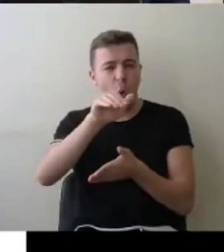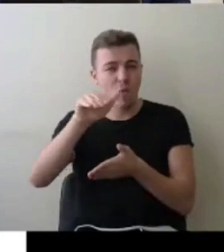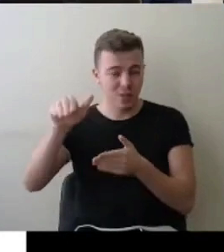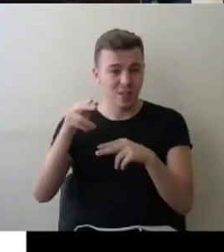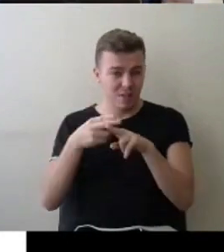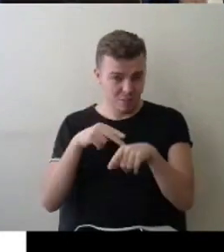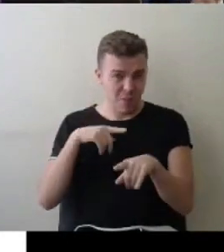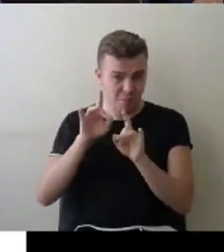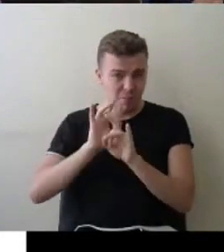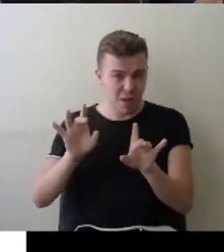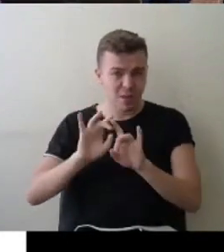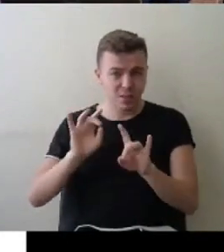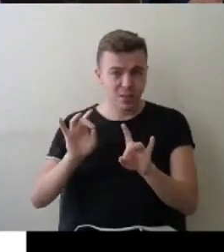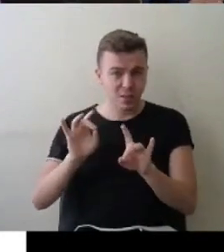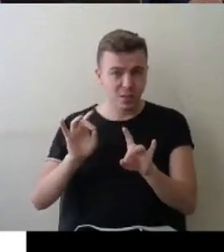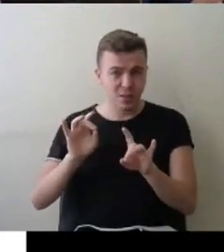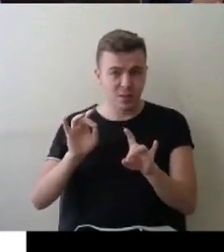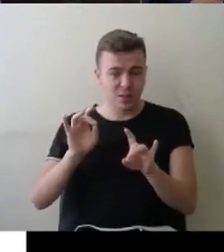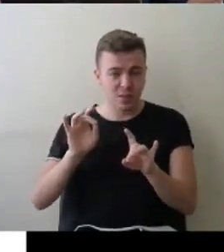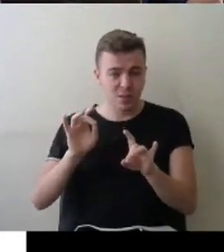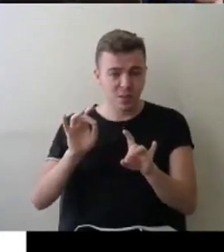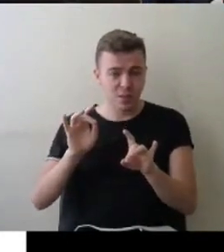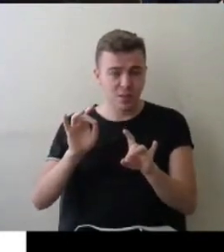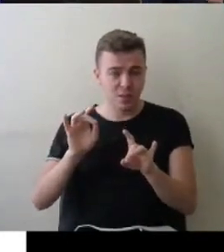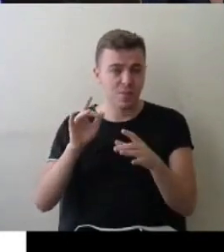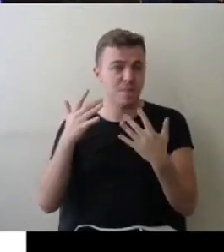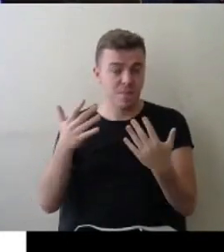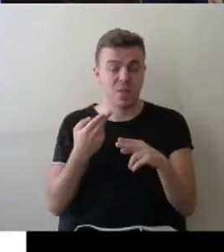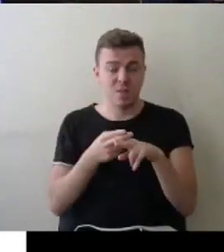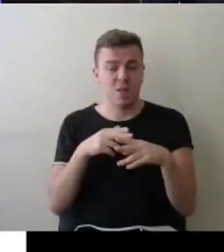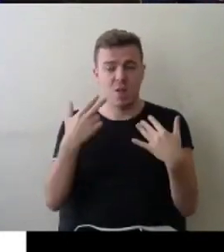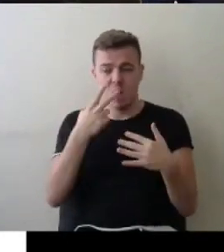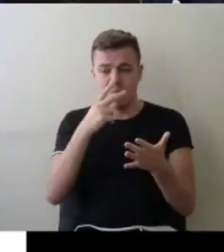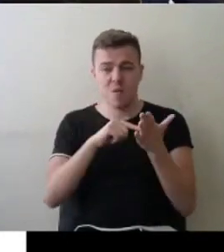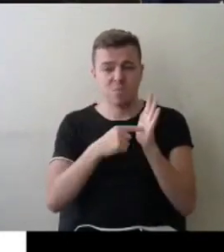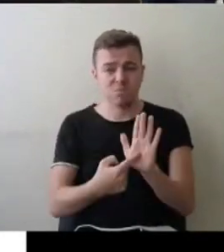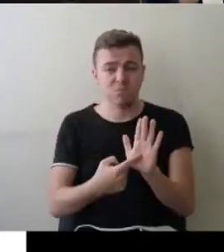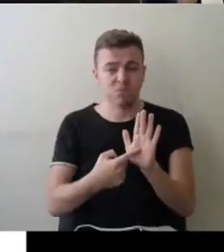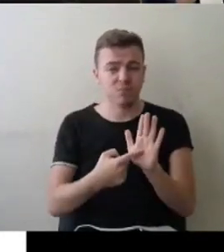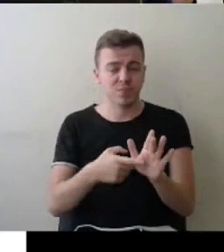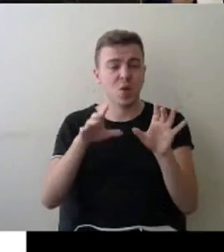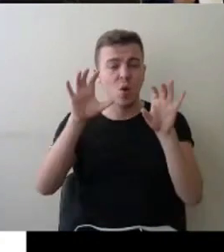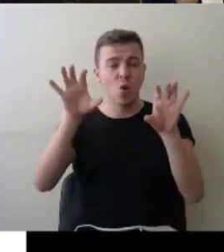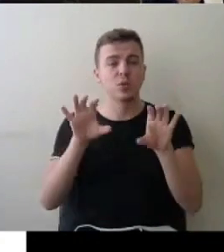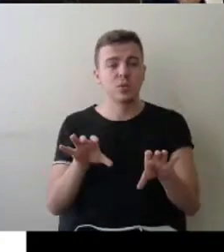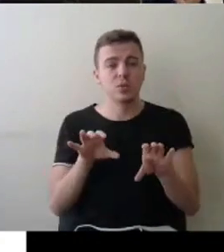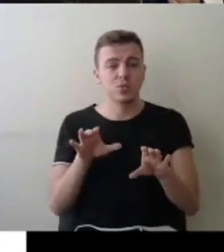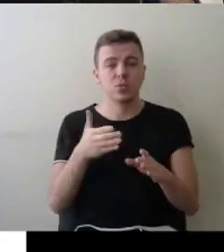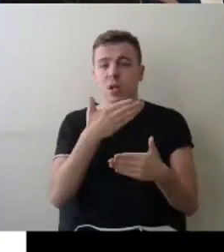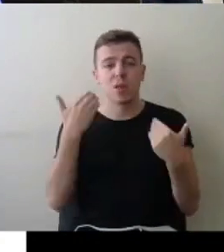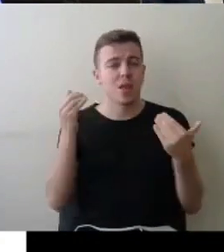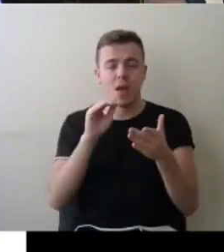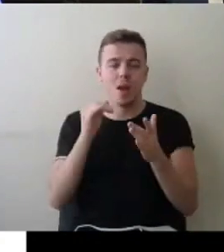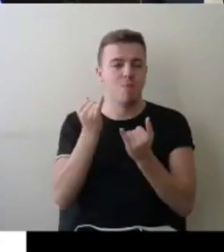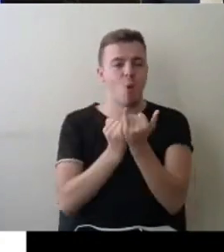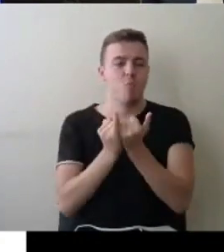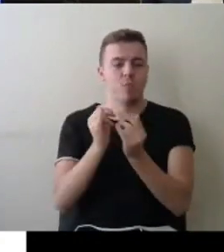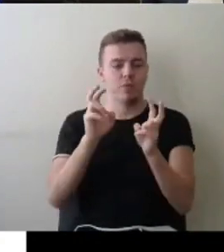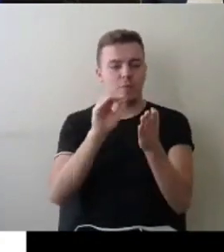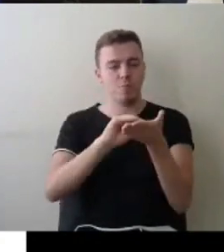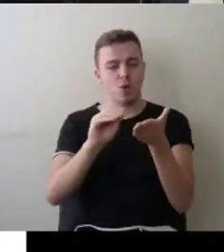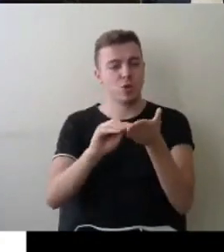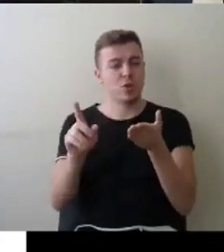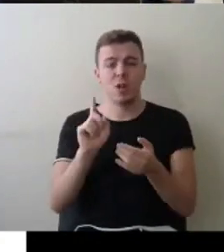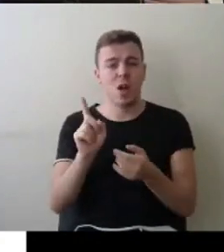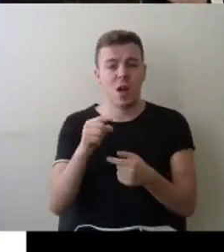popieriaus. Tai va, ir čia iš tikrųjų labai parodo, kad konstitucija tai nėra parašytas popierius. Mes turim